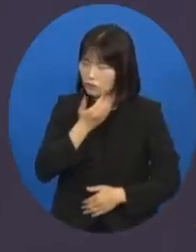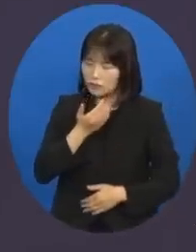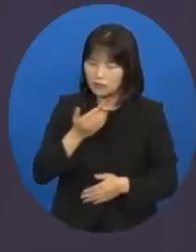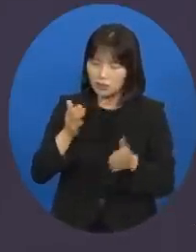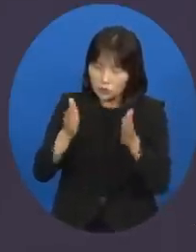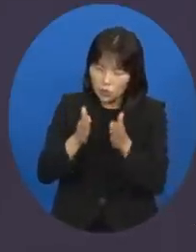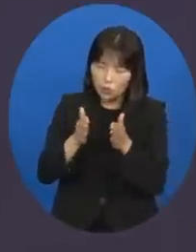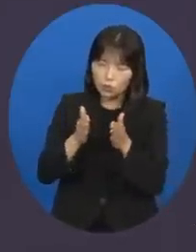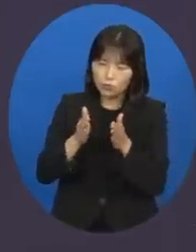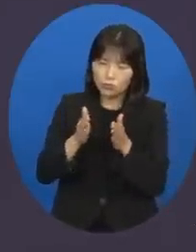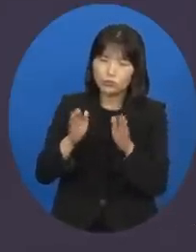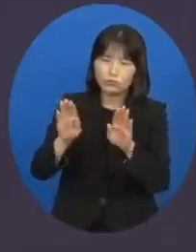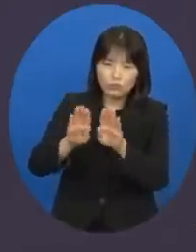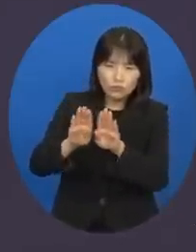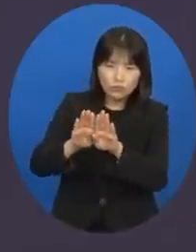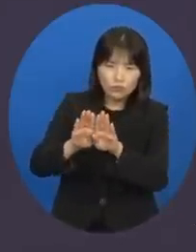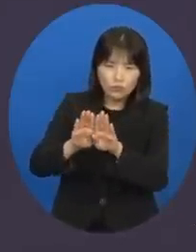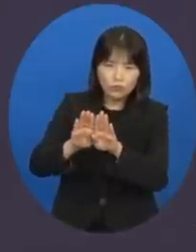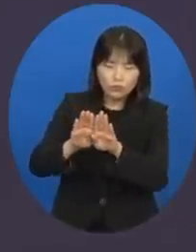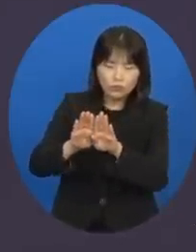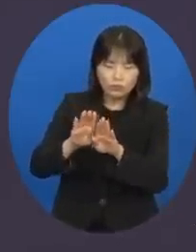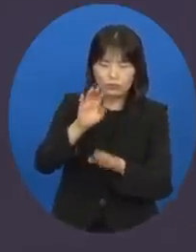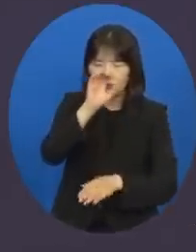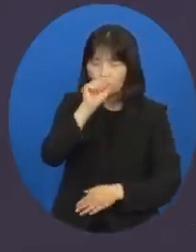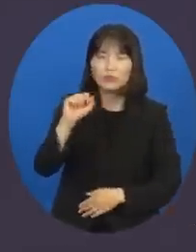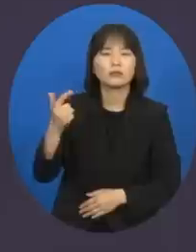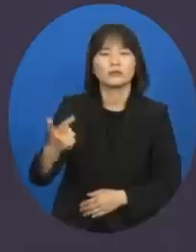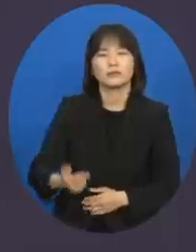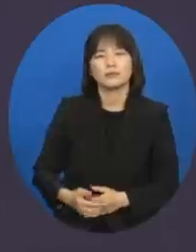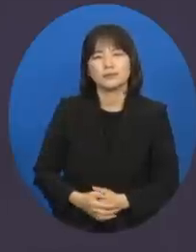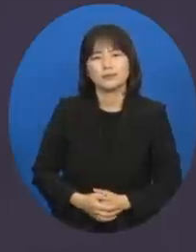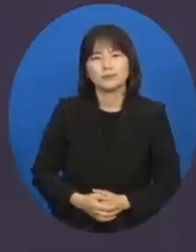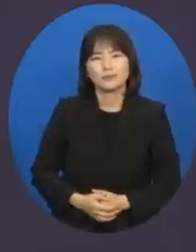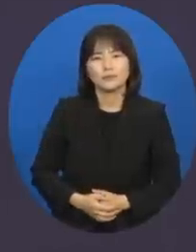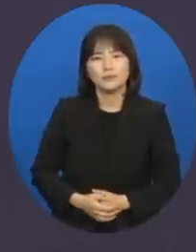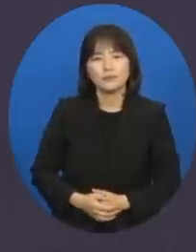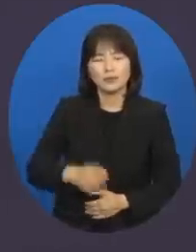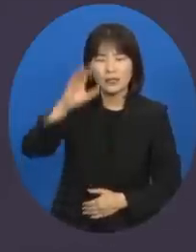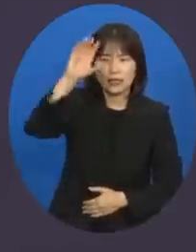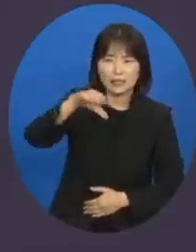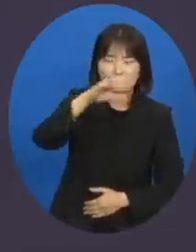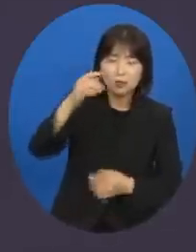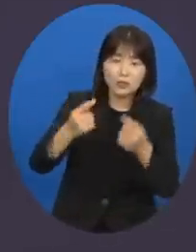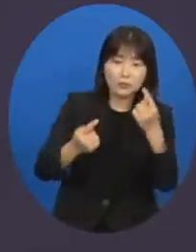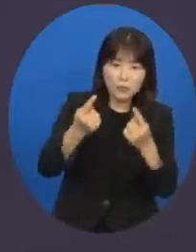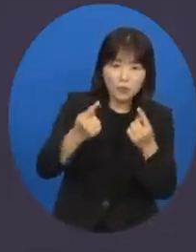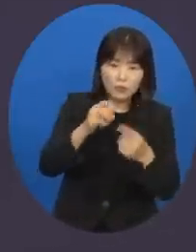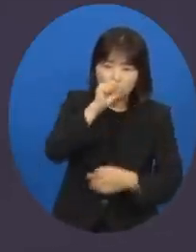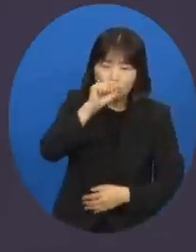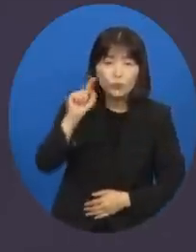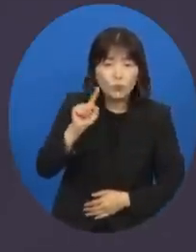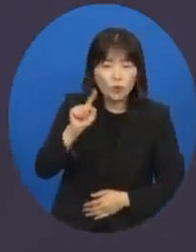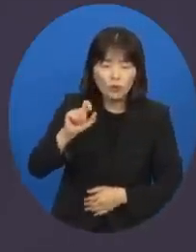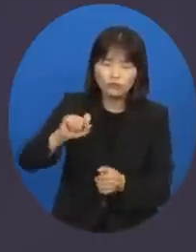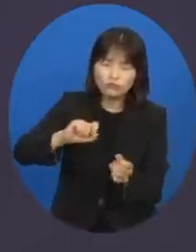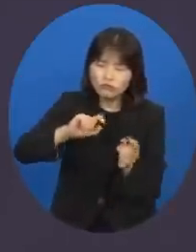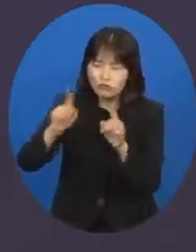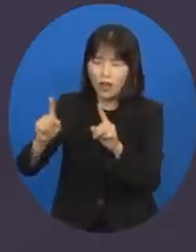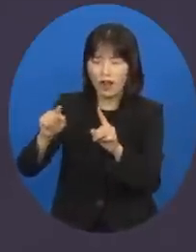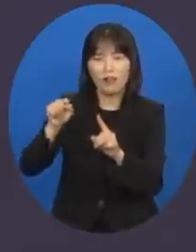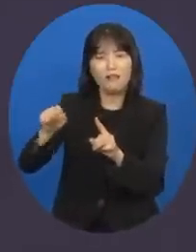길, 여러분 별로 안 좋아합니다. 우리는 사실 십자가보다는 뭘 좋아하냐면 부활을 훨씬 좋아해요.